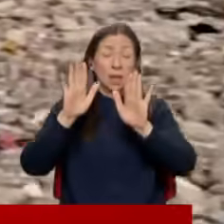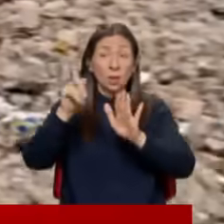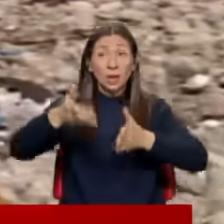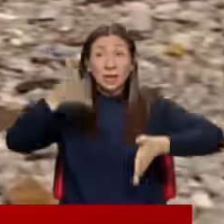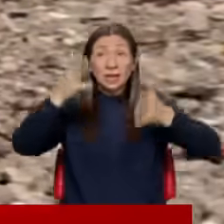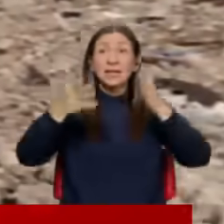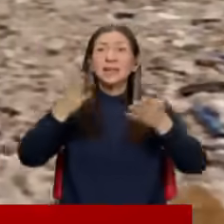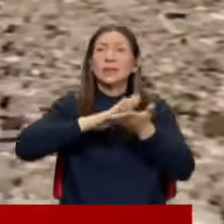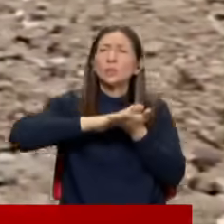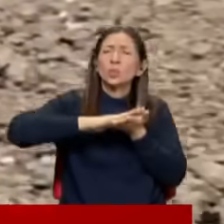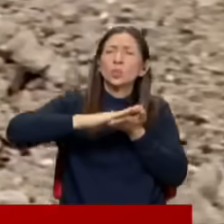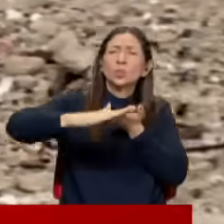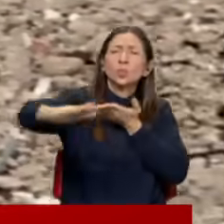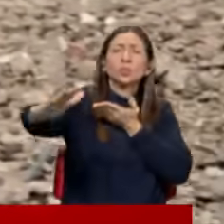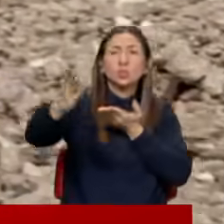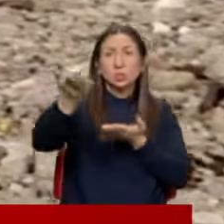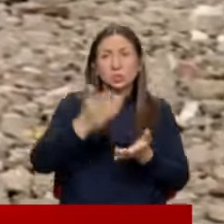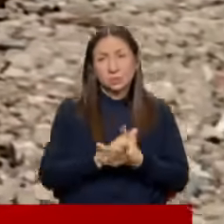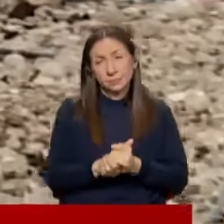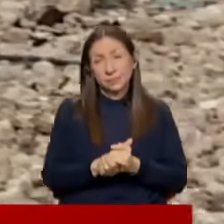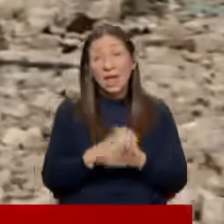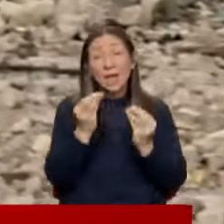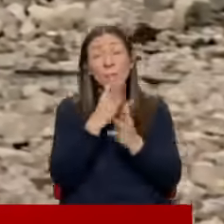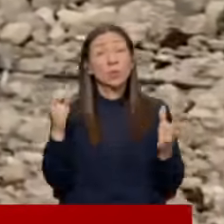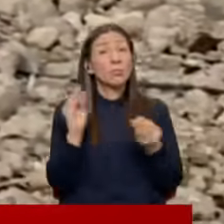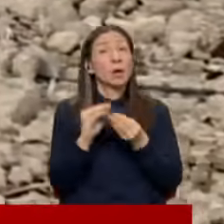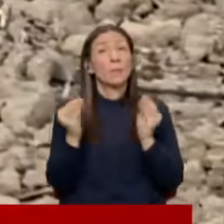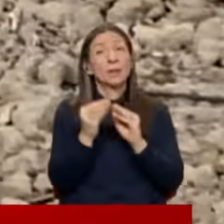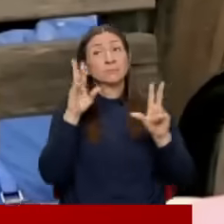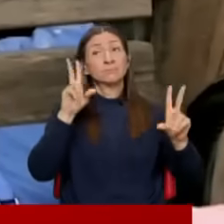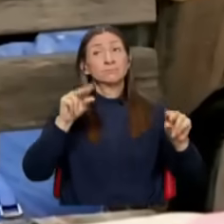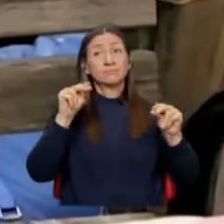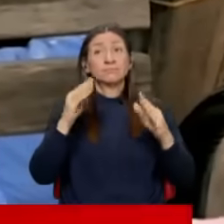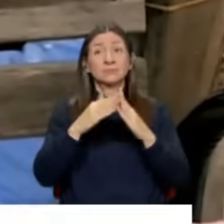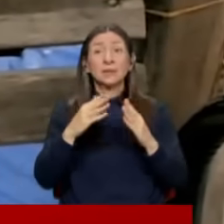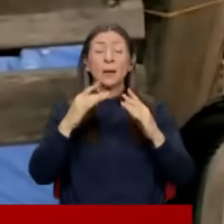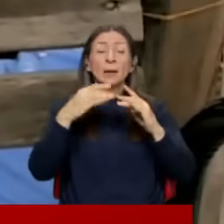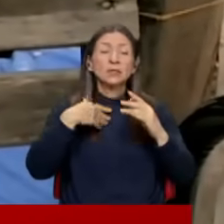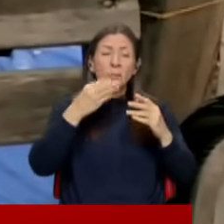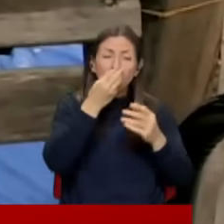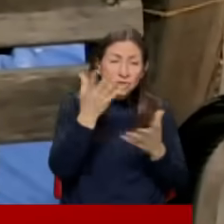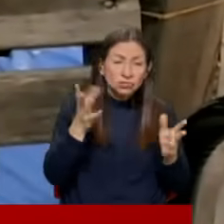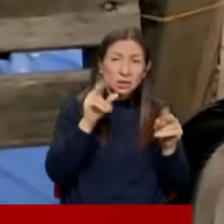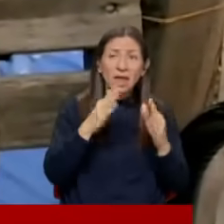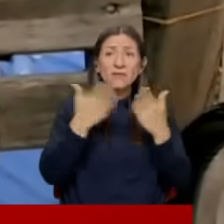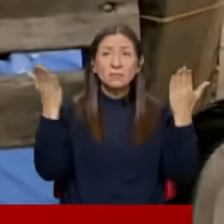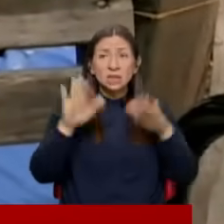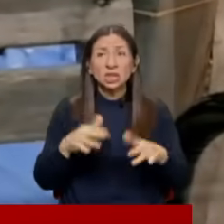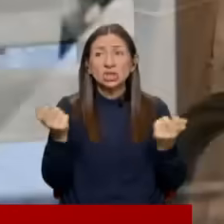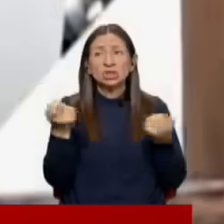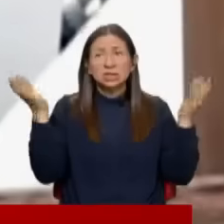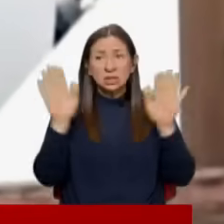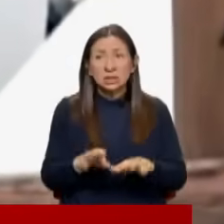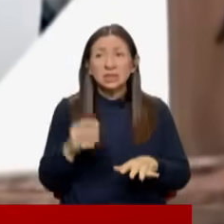Yıkılanların yeri, yani şehrin büyük kısmı enkaz. En büyük sorunsa barınma. Parkta çadırda kalıyorum. Evim yıkıldı, iş yeri